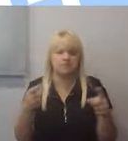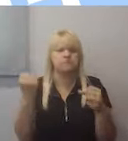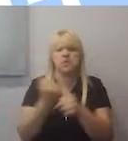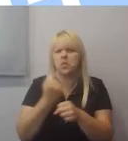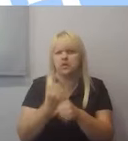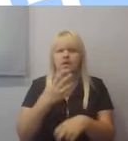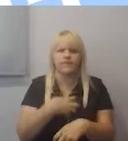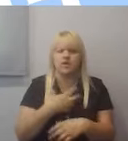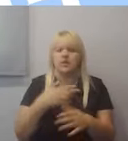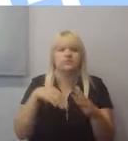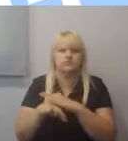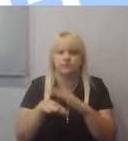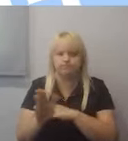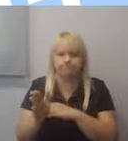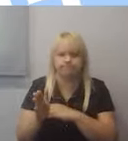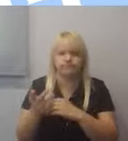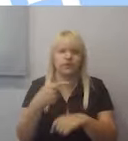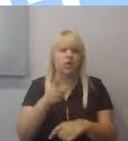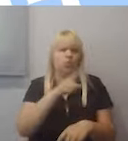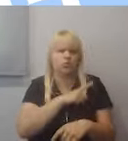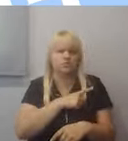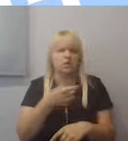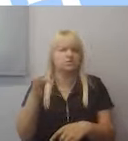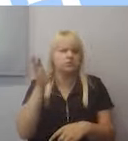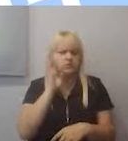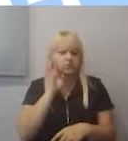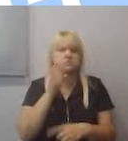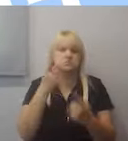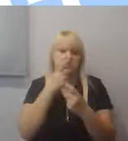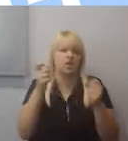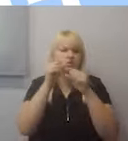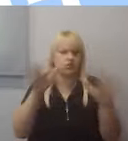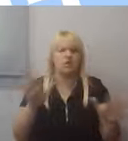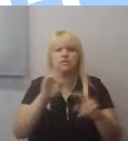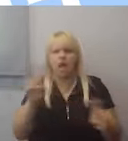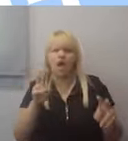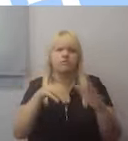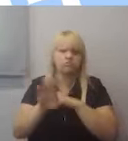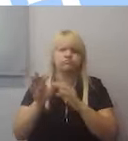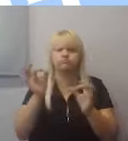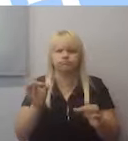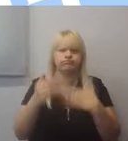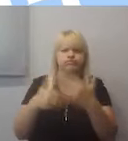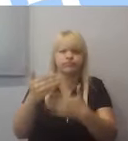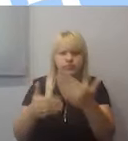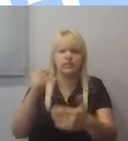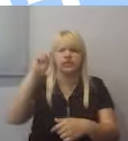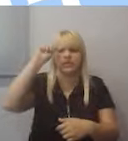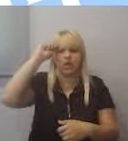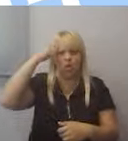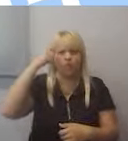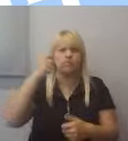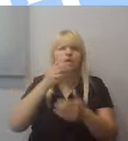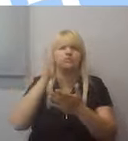evakuēties uzmanīgi ieklausies paziņojumā par evakuācijas norasi iegomēt un ievērot evakuācijas virzienu kurā ir